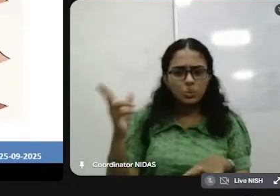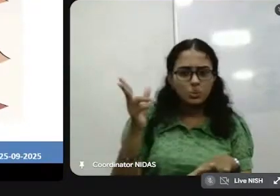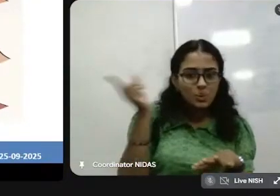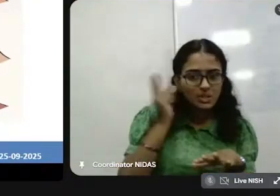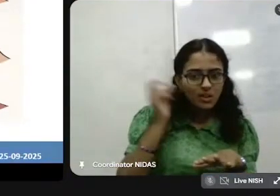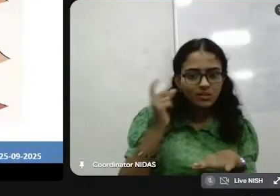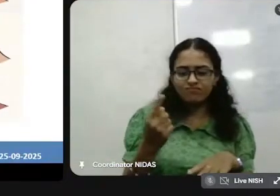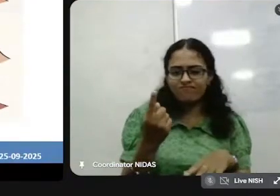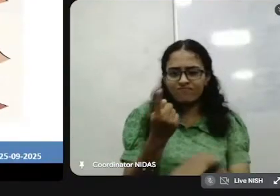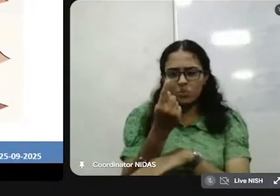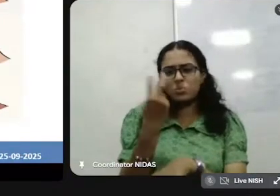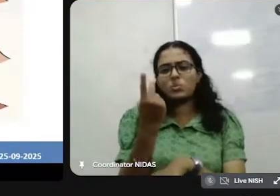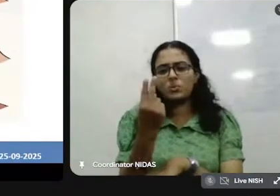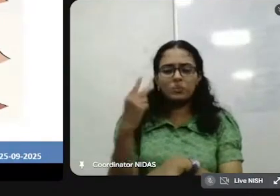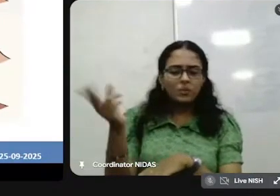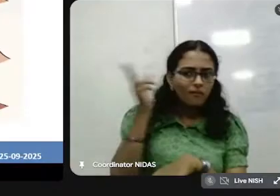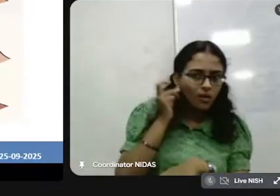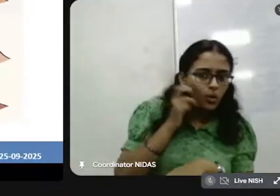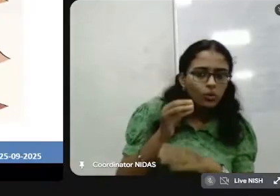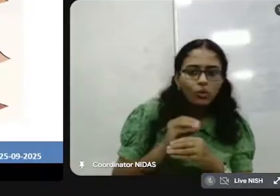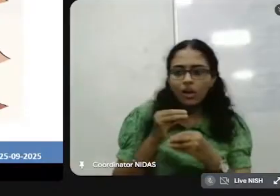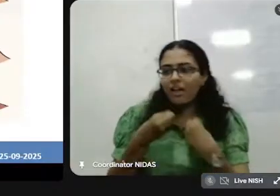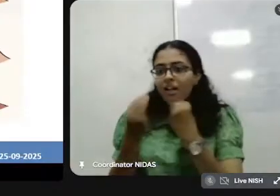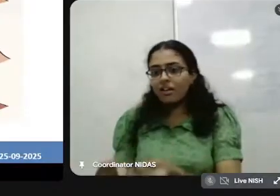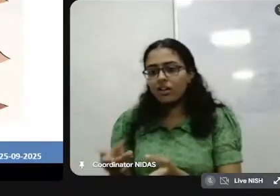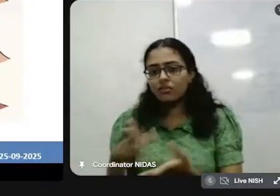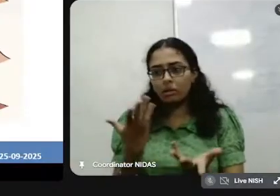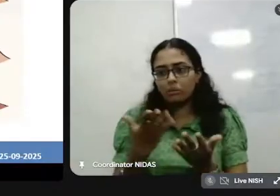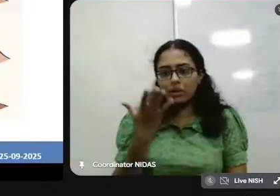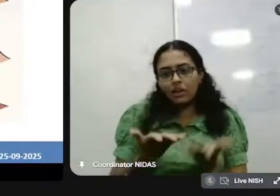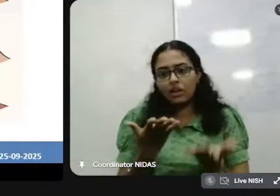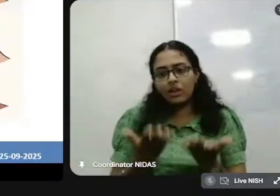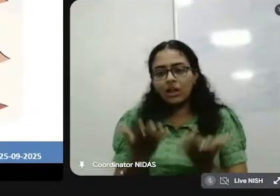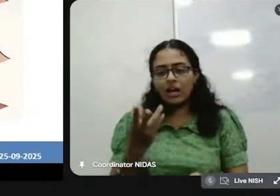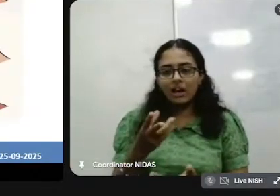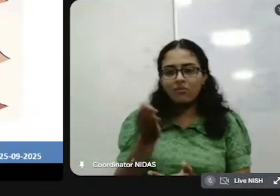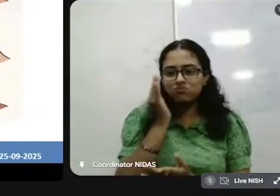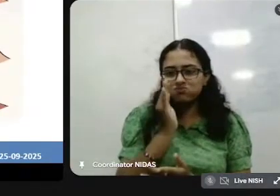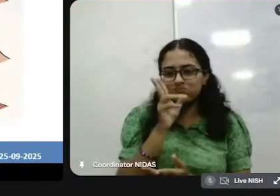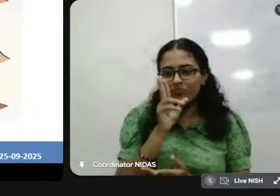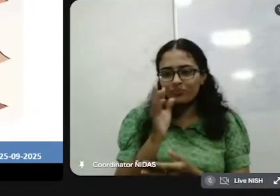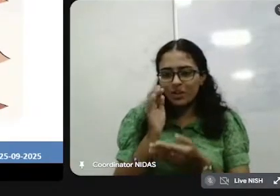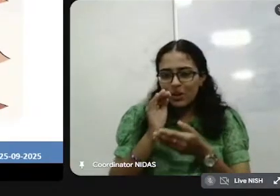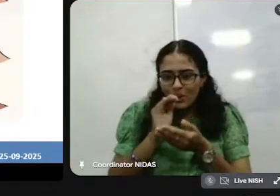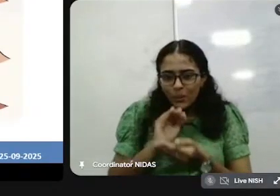1-2 മിനിറ്റ് ആ ഒരു പർട്ടിക്കുലർ സൗണ്ടിന് മാത്രം ഫോക്കസ് ചെയ്യാനായിട്ട് അവർക്ക് പറയാം. ഉദാഹരണം ഏതെങ്കിലും ഒരു കിളിയുടെ സൗണ്ട് ആയിരിക്കാം,